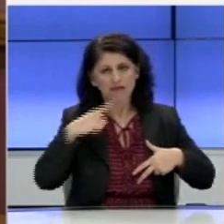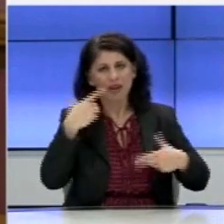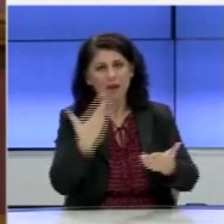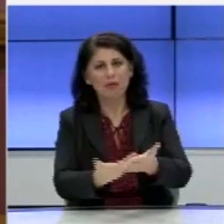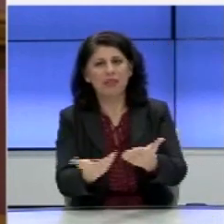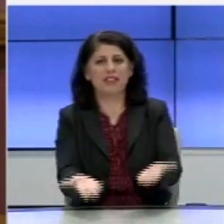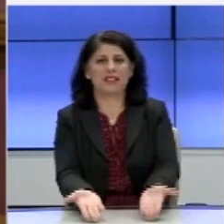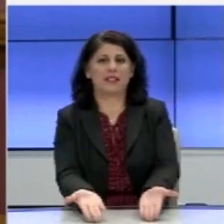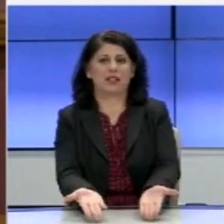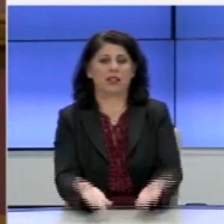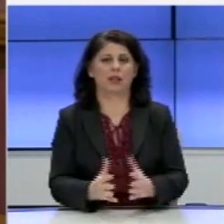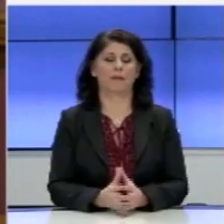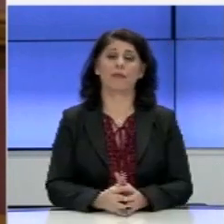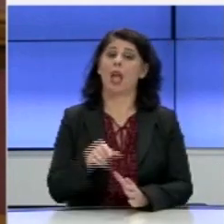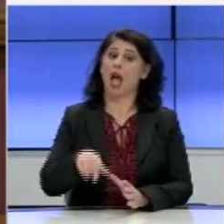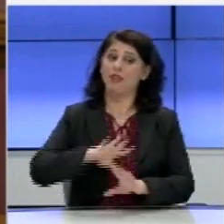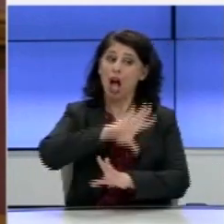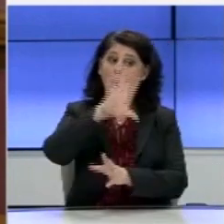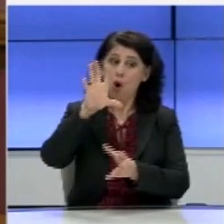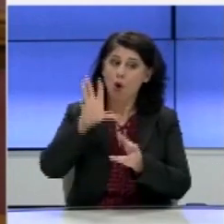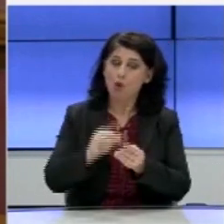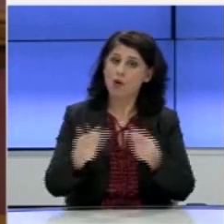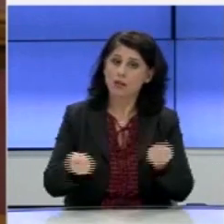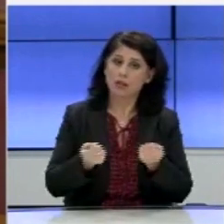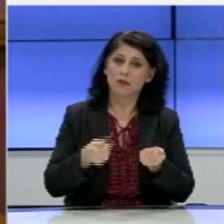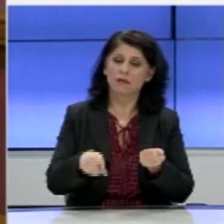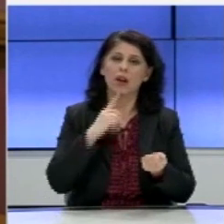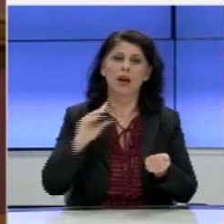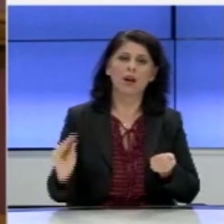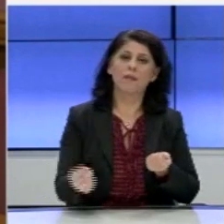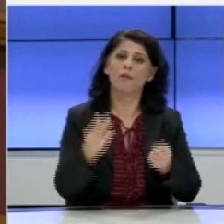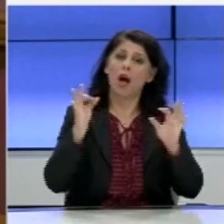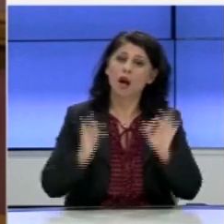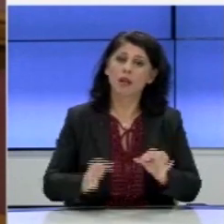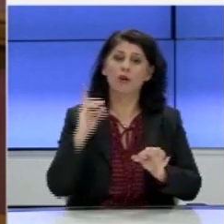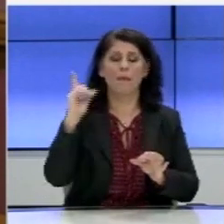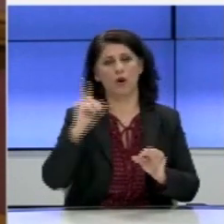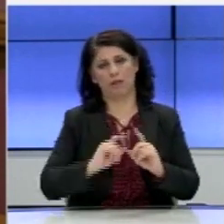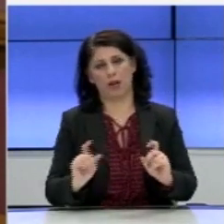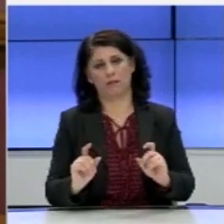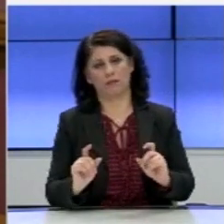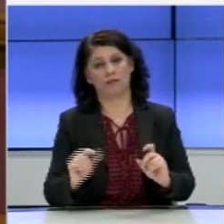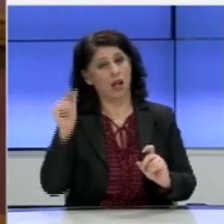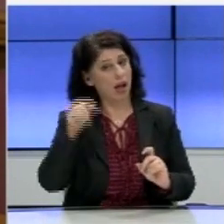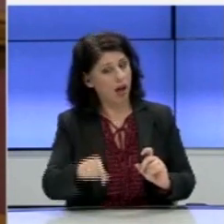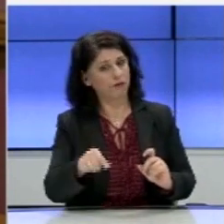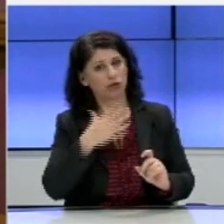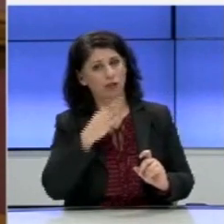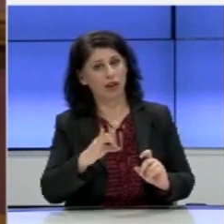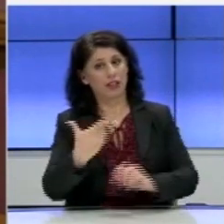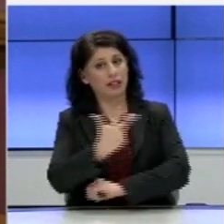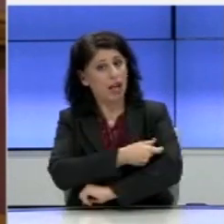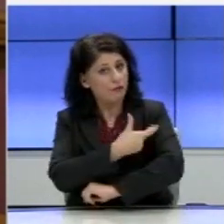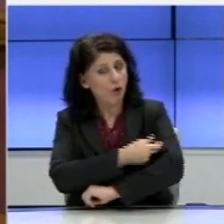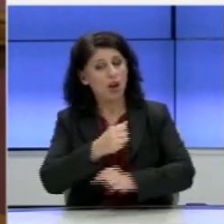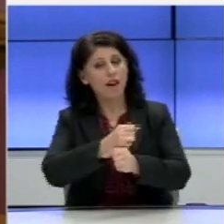αληθές. Και δεύτερον, το ότι συμβαίνουν όλα αυτά απορρέουν από ένα ακριβώς γεγονός. Αυτό δηλαδή ότι τα εμβόλια,